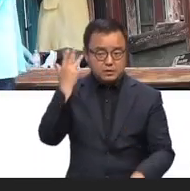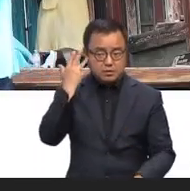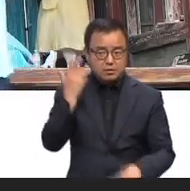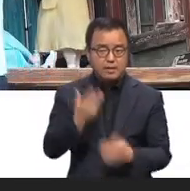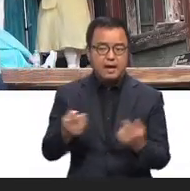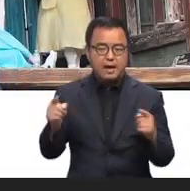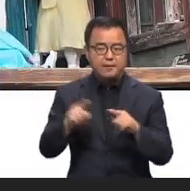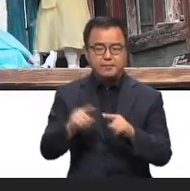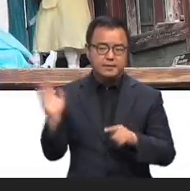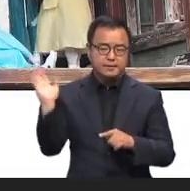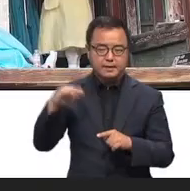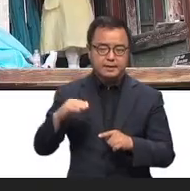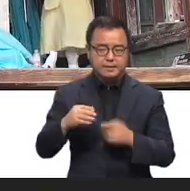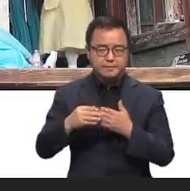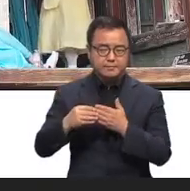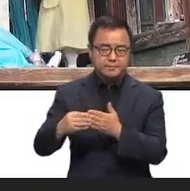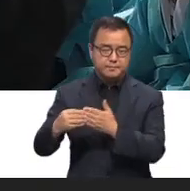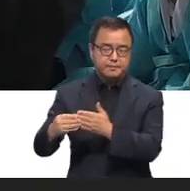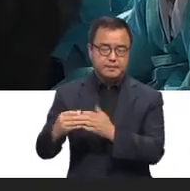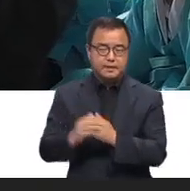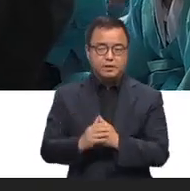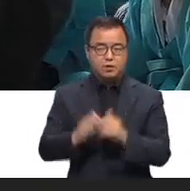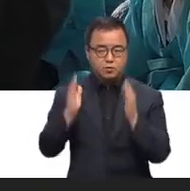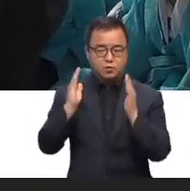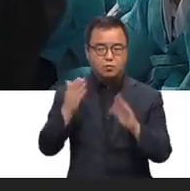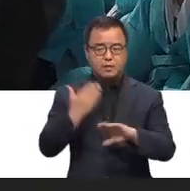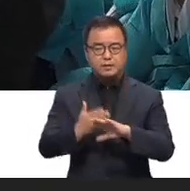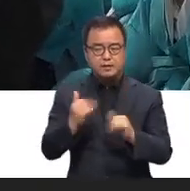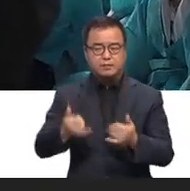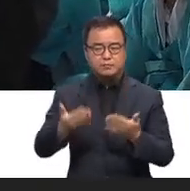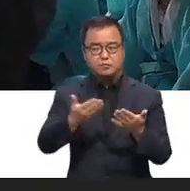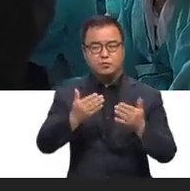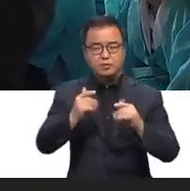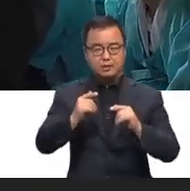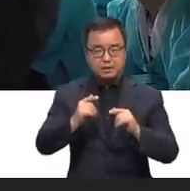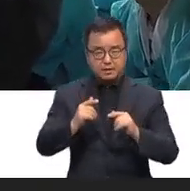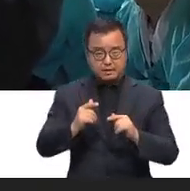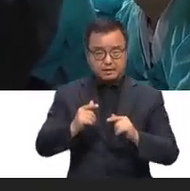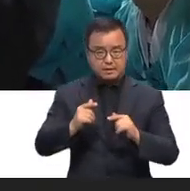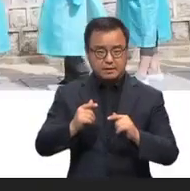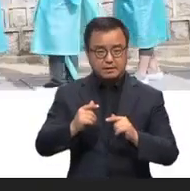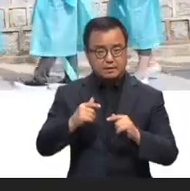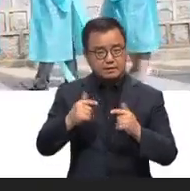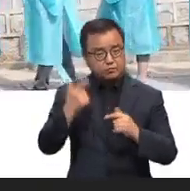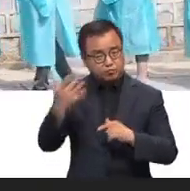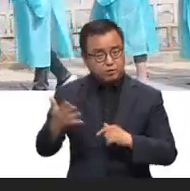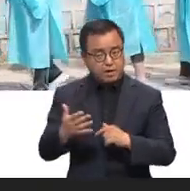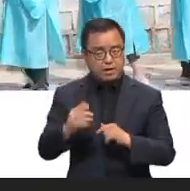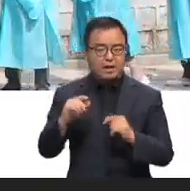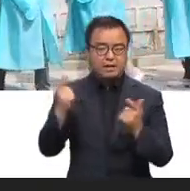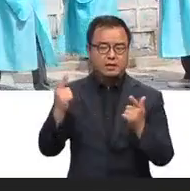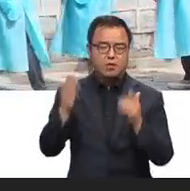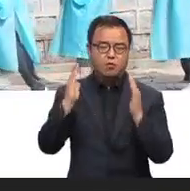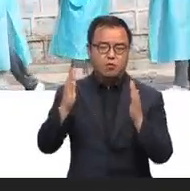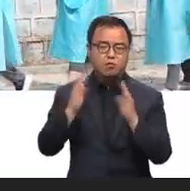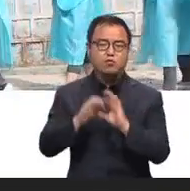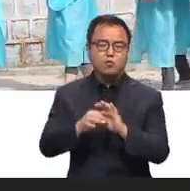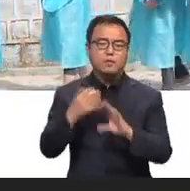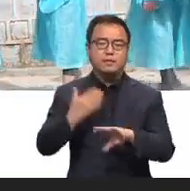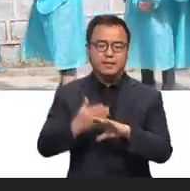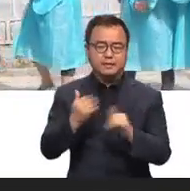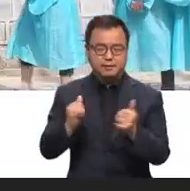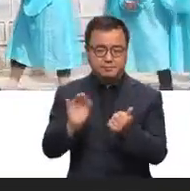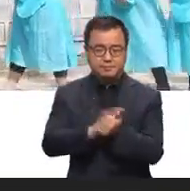가자 공부에서 남주나 아니나 공부해서 남주자 이런 마음이 바로